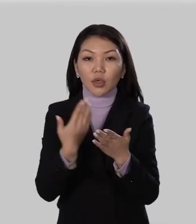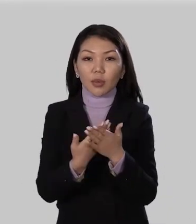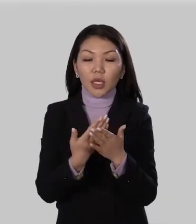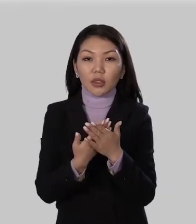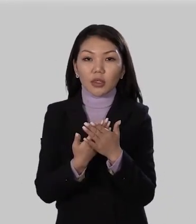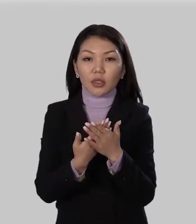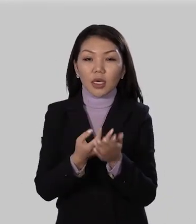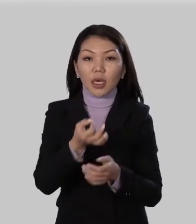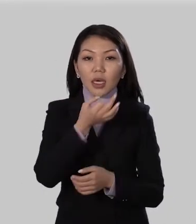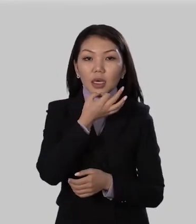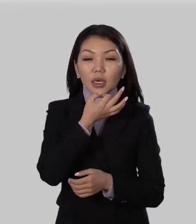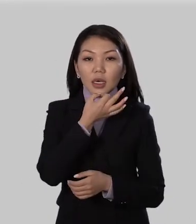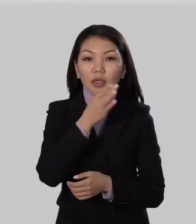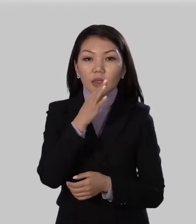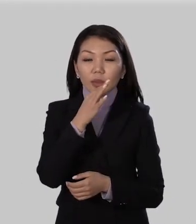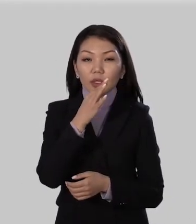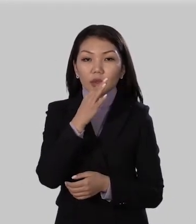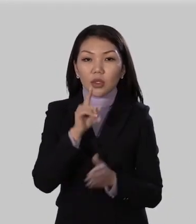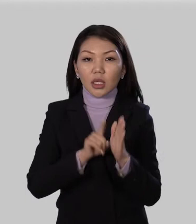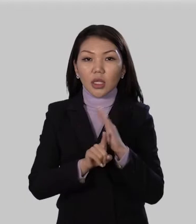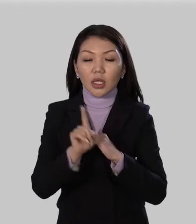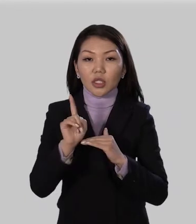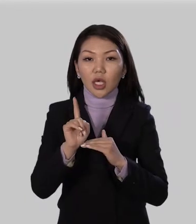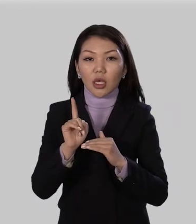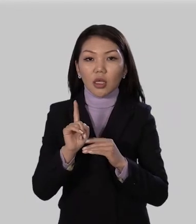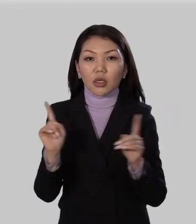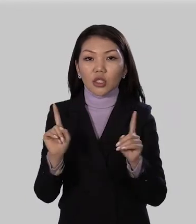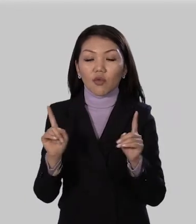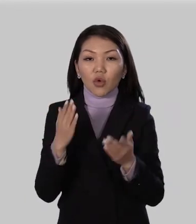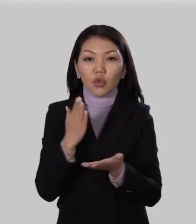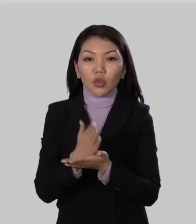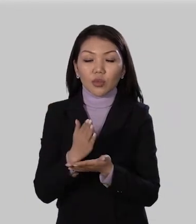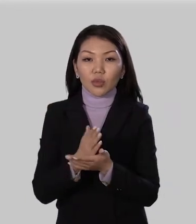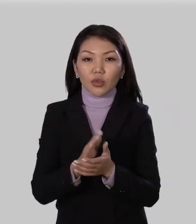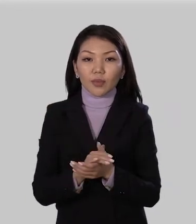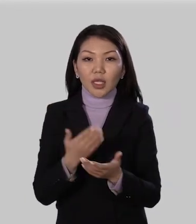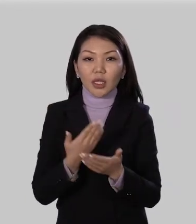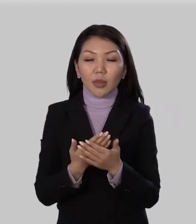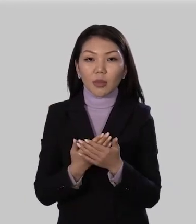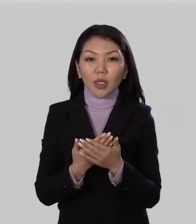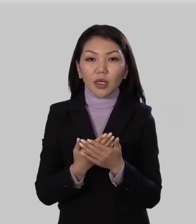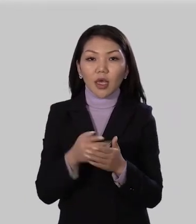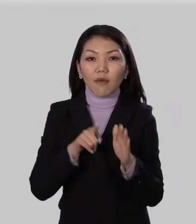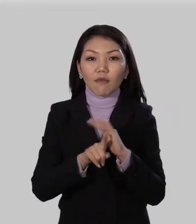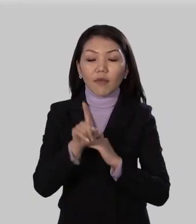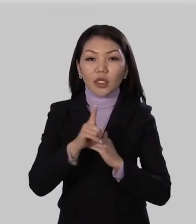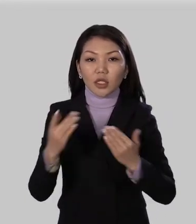переносное. Ранний период – начало чего-нибудь. На рассвете жизни.